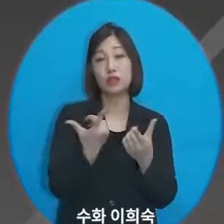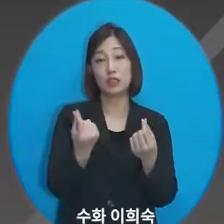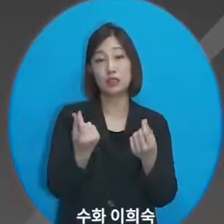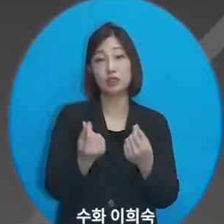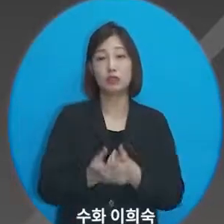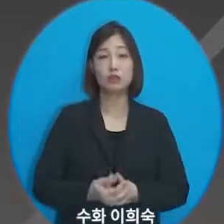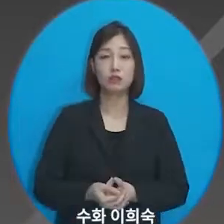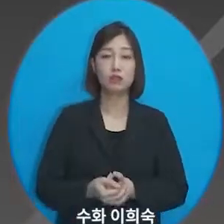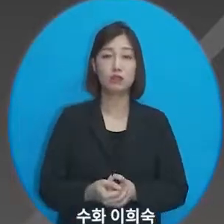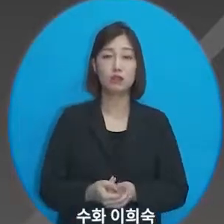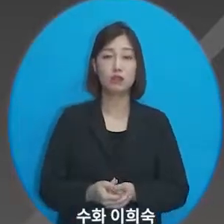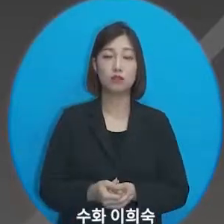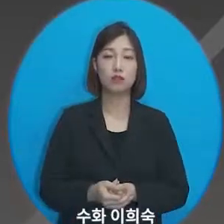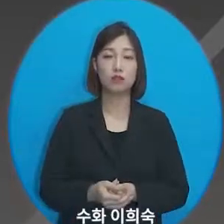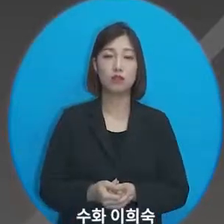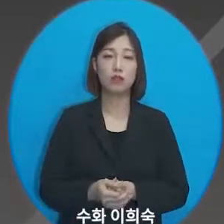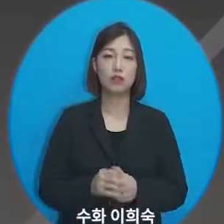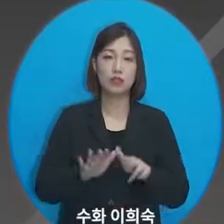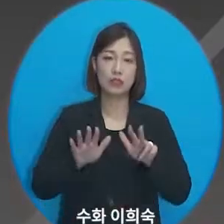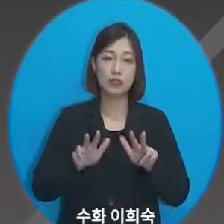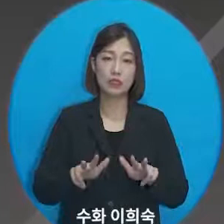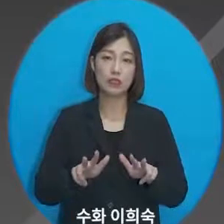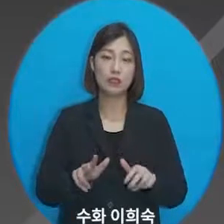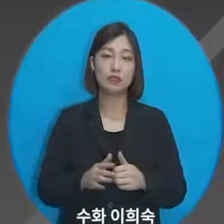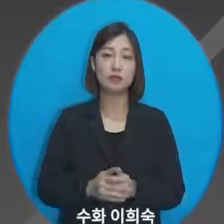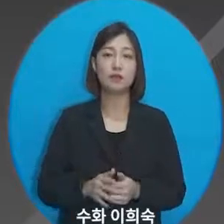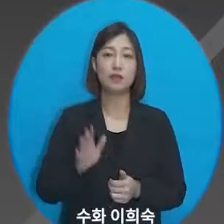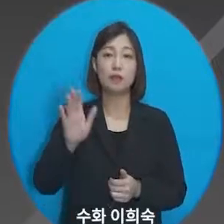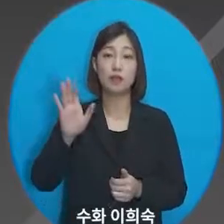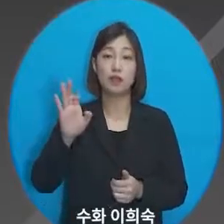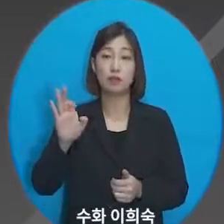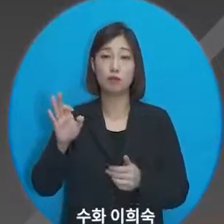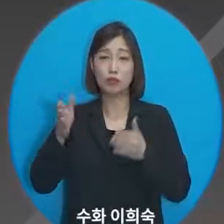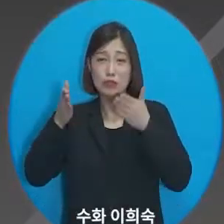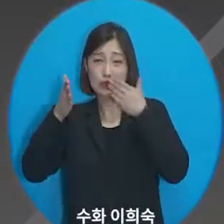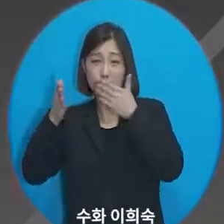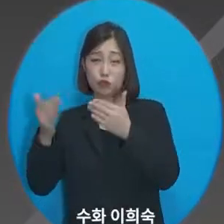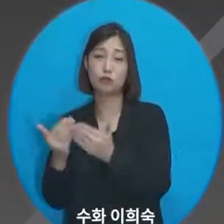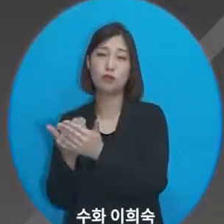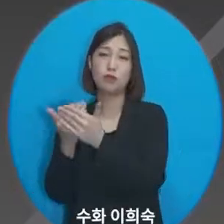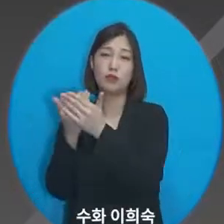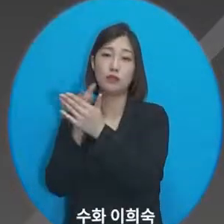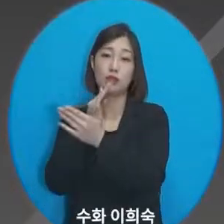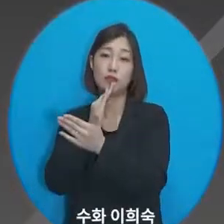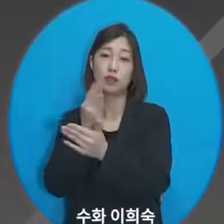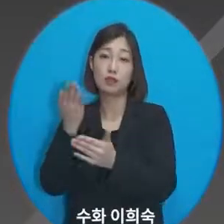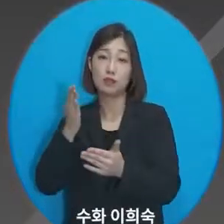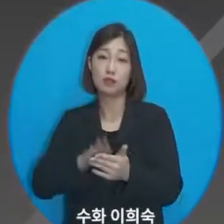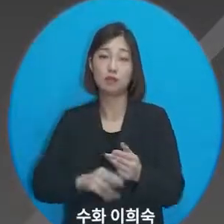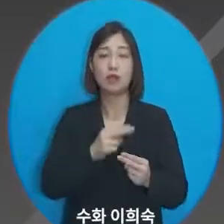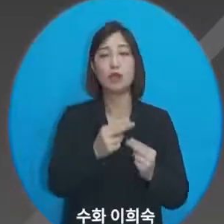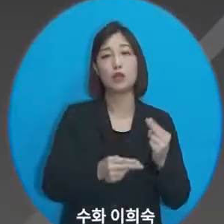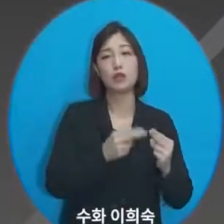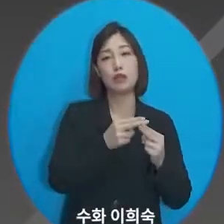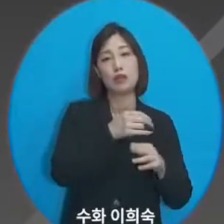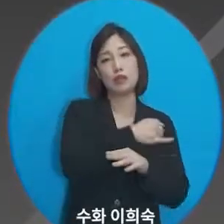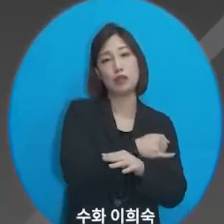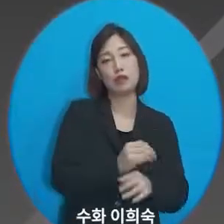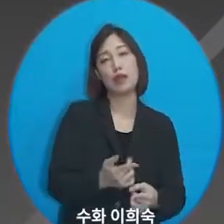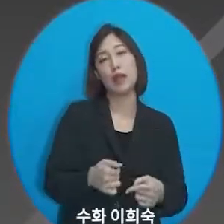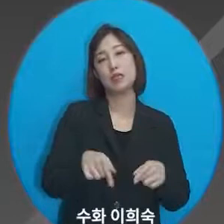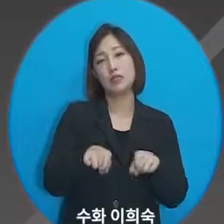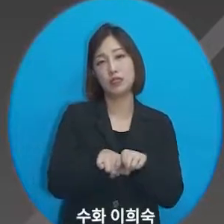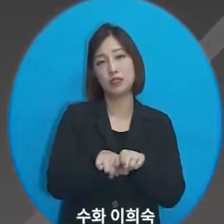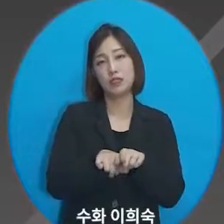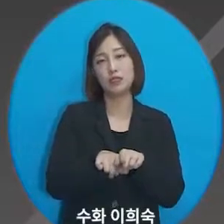그래서 지금은 BF를 중심으로 잘 하고 있지만 이게 또 발전돼서 어떤 완벽한 UD가